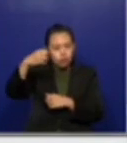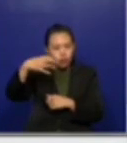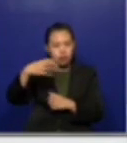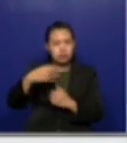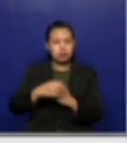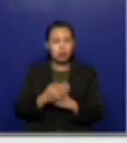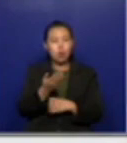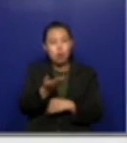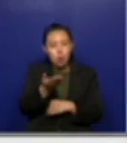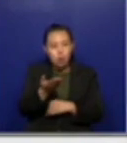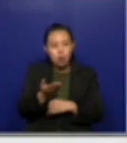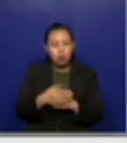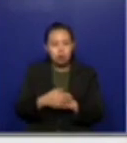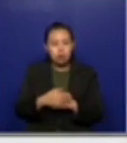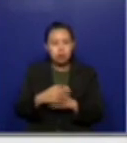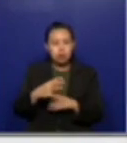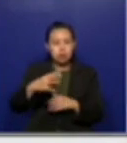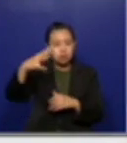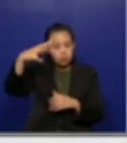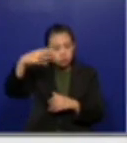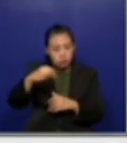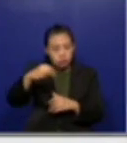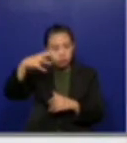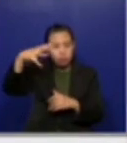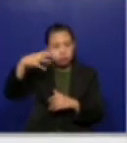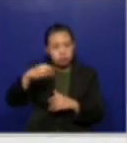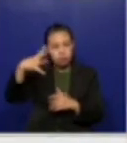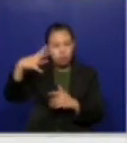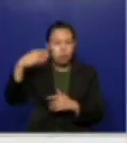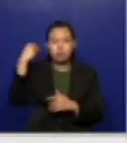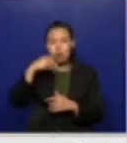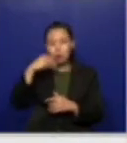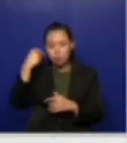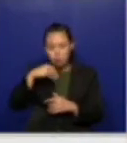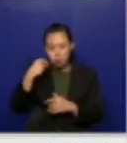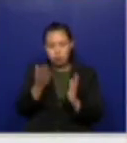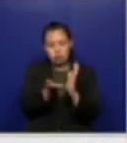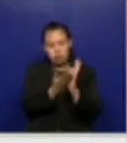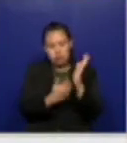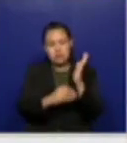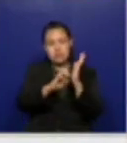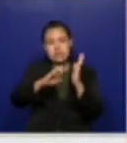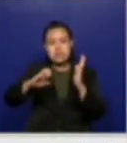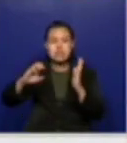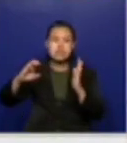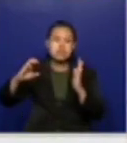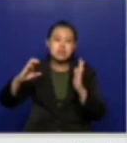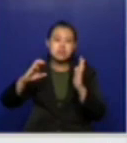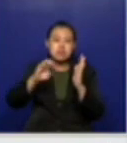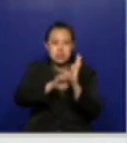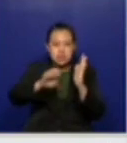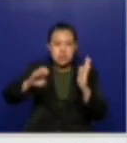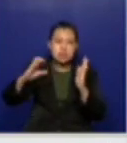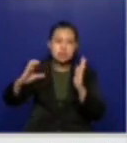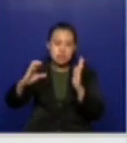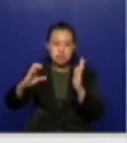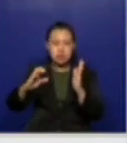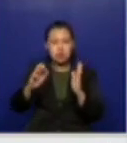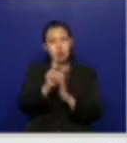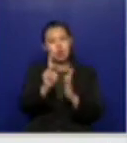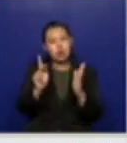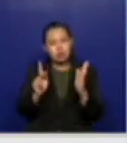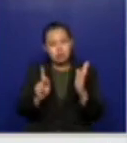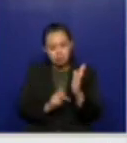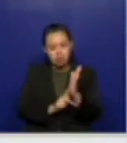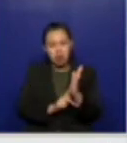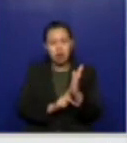ดี๋ยวดับเดี๋ยวตกท่านนายกทราบไหมครับแล้วท่านประกาศเป็นเขต EEC ใครจะไปใช้ครับแค่ระบบกฎหมายที่ท่านมีอำนาจ